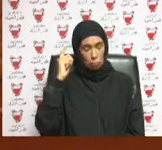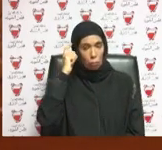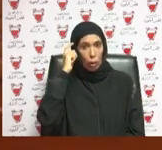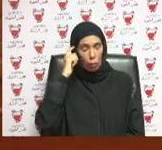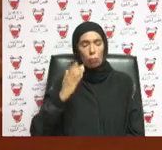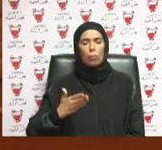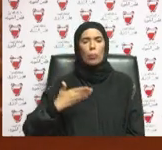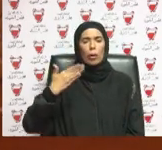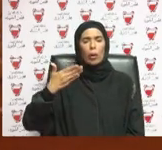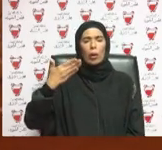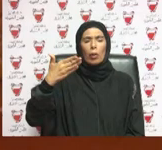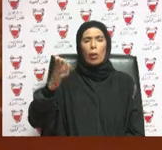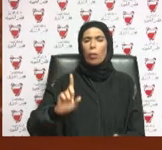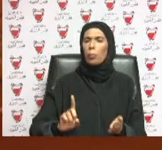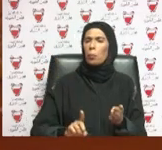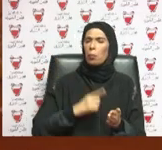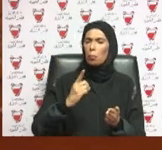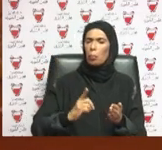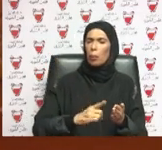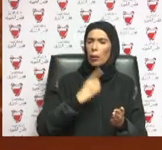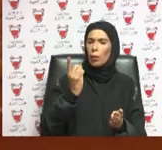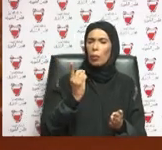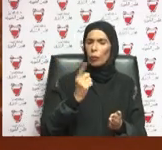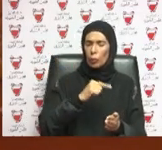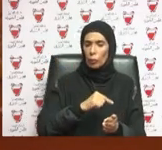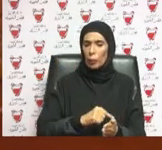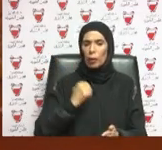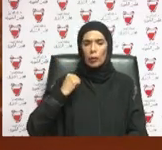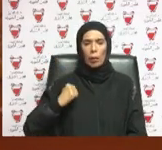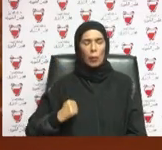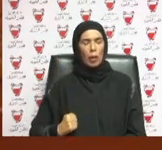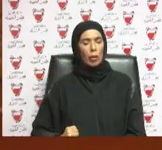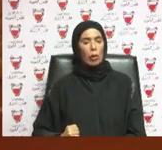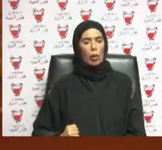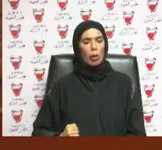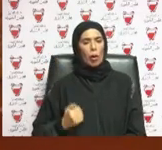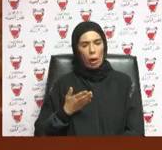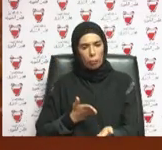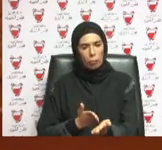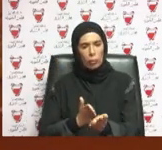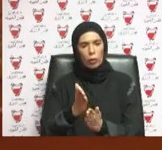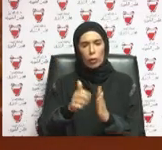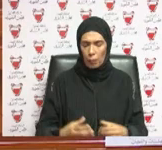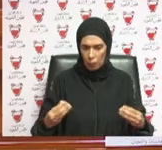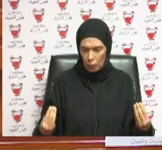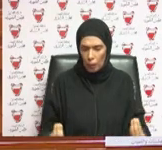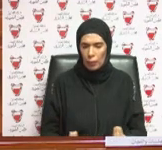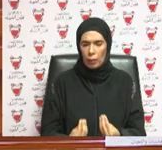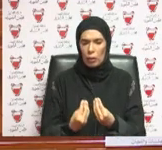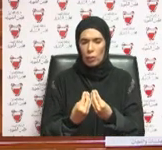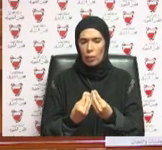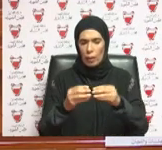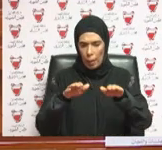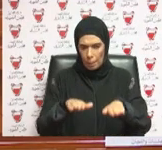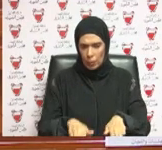وتطلعات وسباقا في كل المحافل ليضع مملكة البحرين على طريق النجاح والريادة. معالي